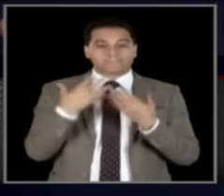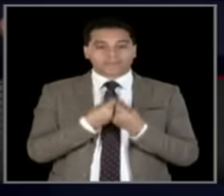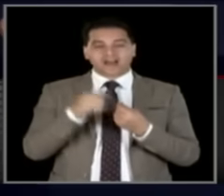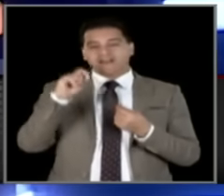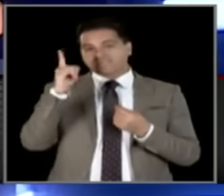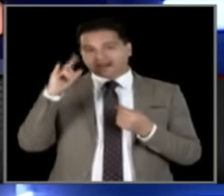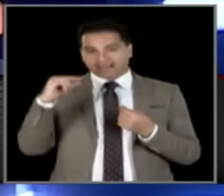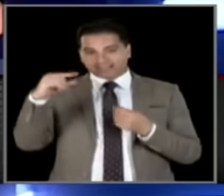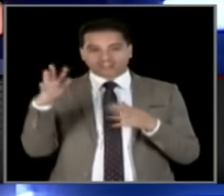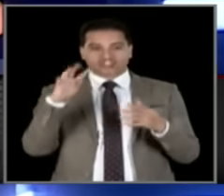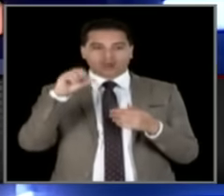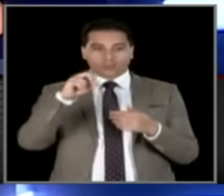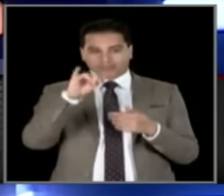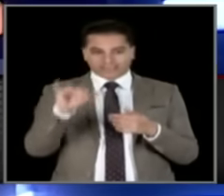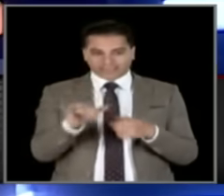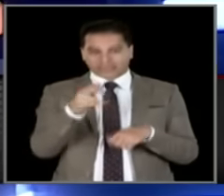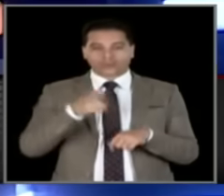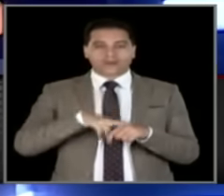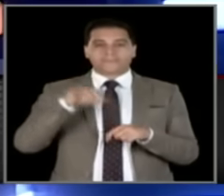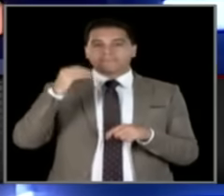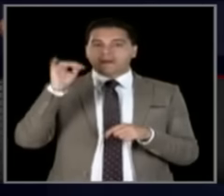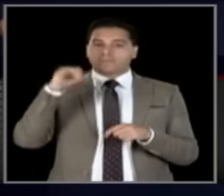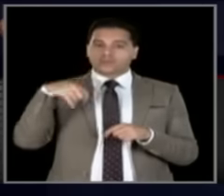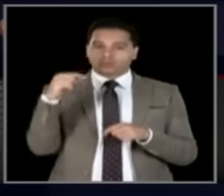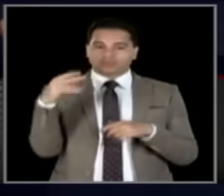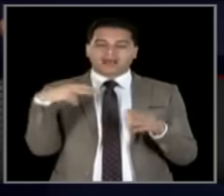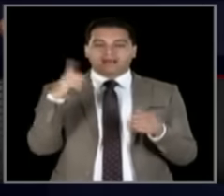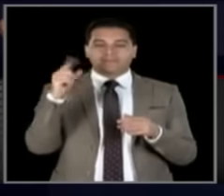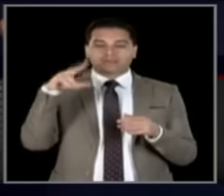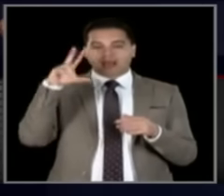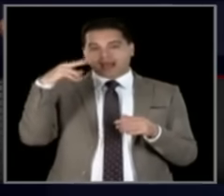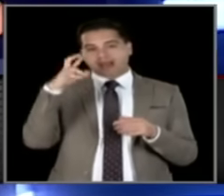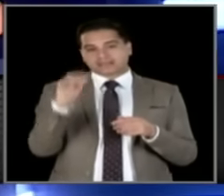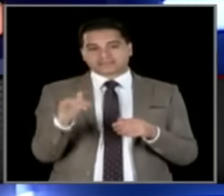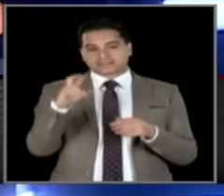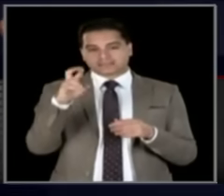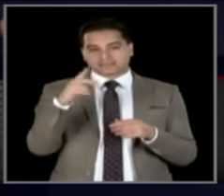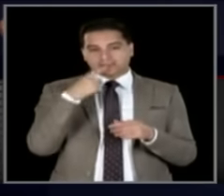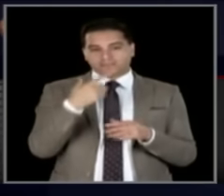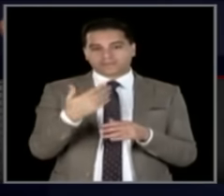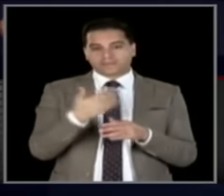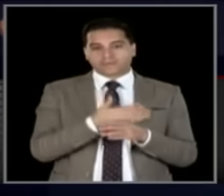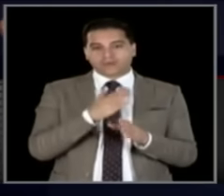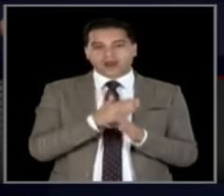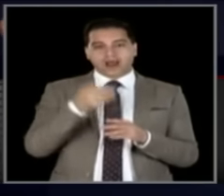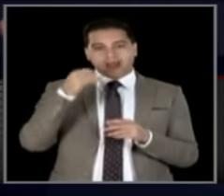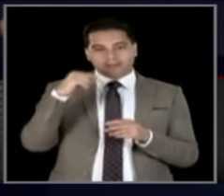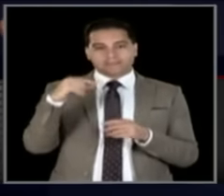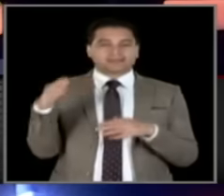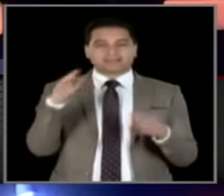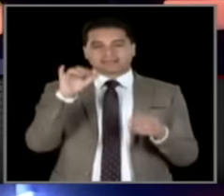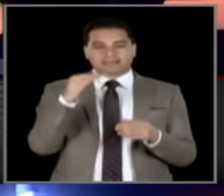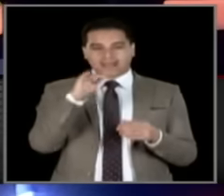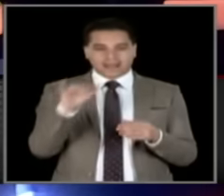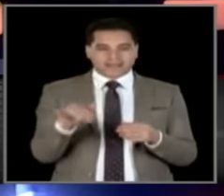فريد شوقي، محمود عبد العزيز، صفية العمري، أحمد يحيى. برافو عليك، إجابة